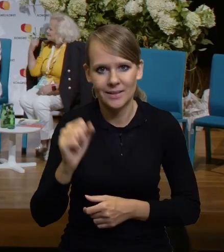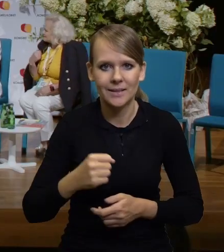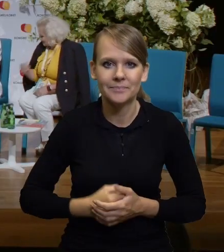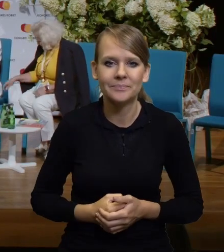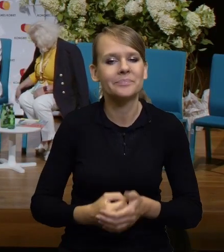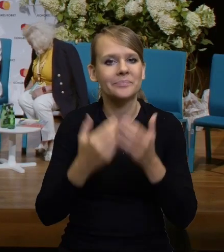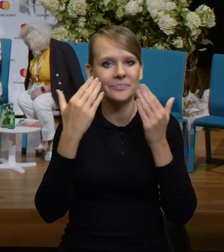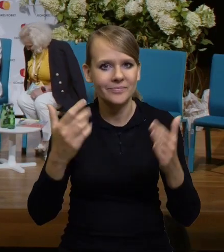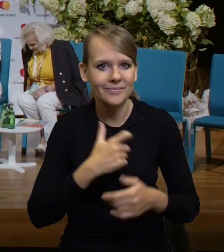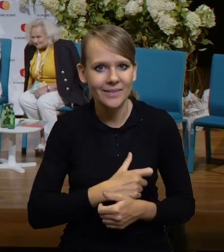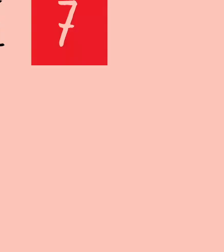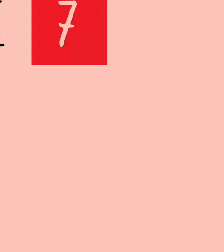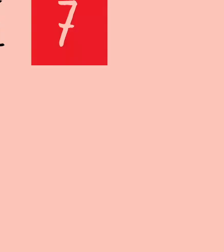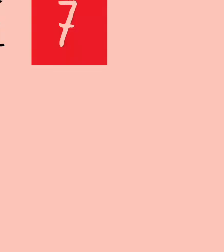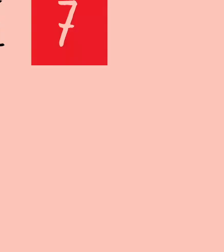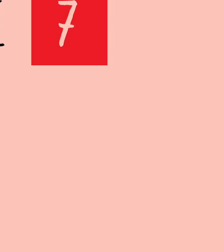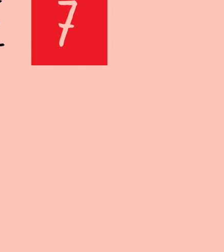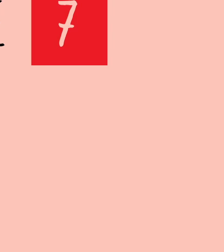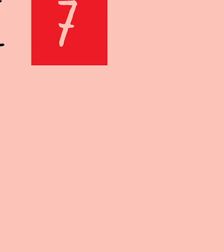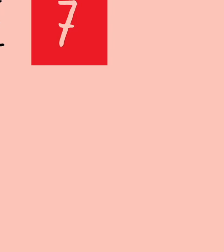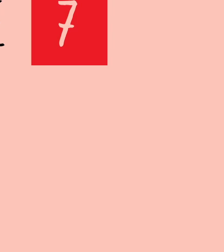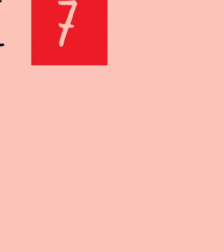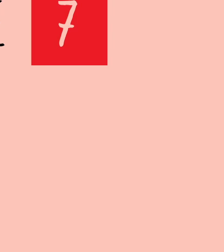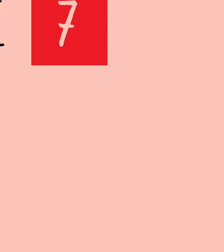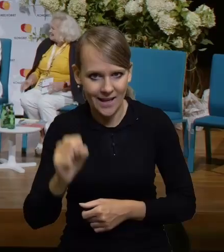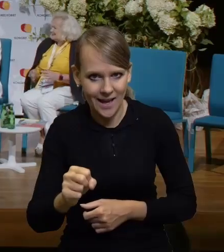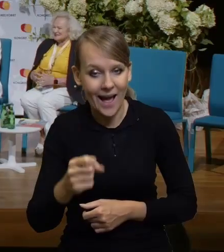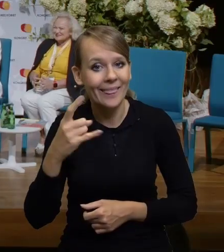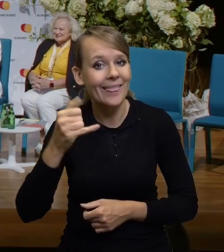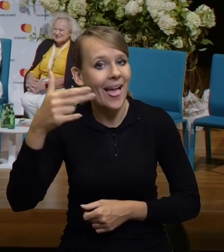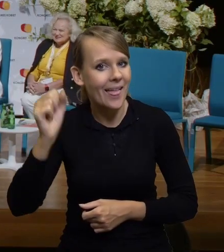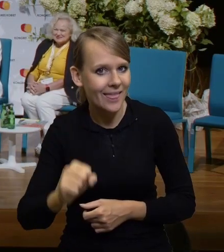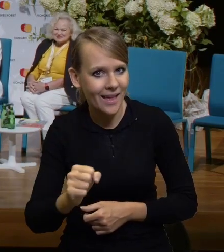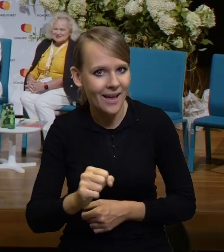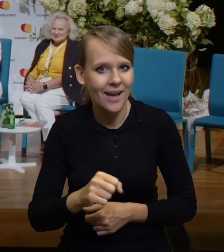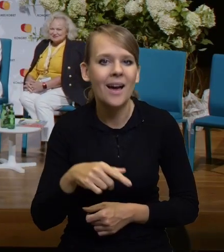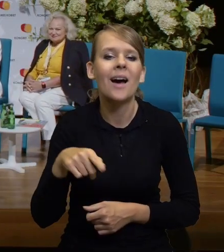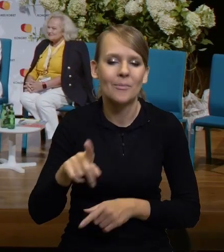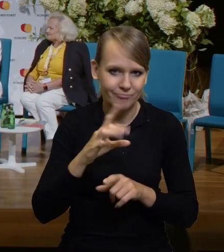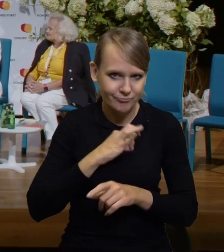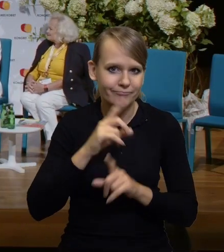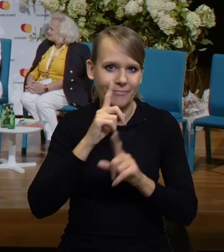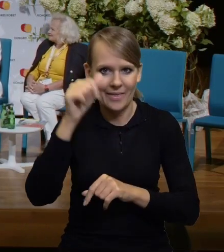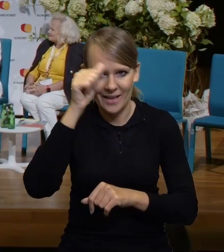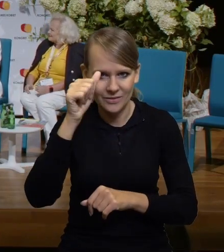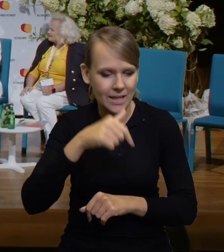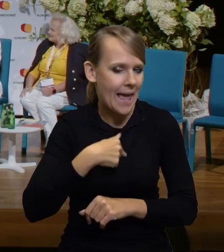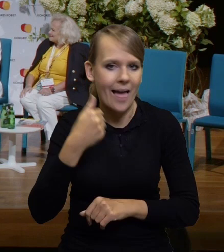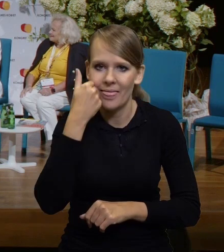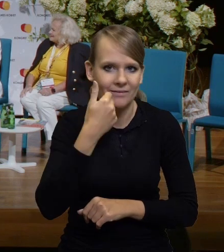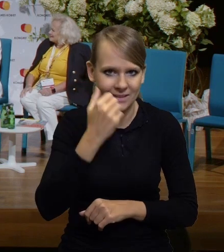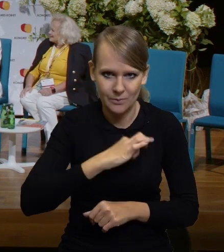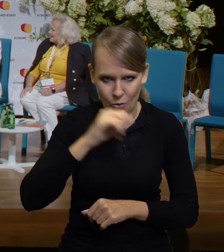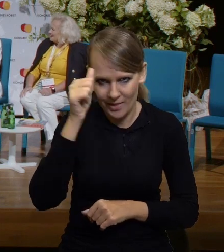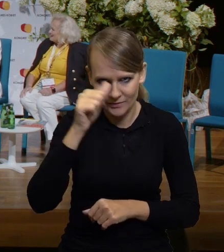Witam Państwa bardzo serdecznie. Nazywam się Kaczyńska, Diana Kaczyńska. To jest moje oryginalne nazwisko i nie wstydzę się swojego